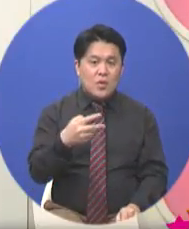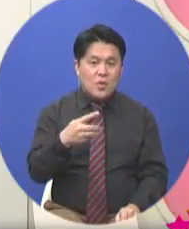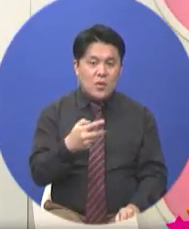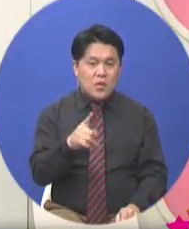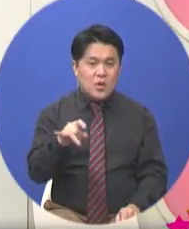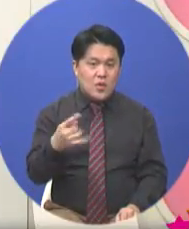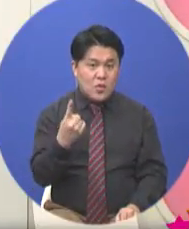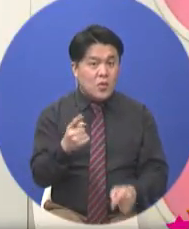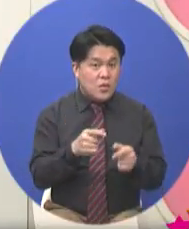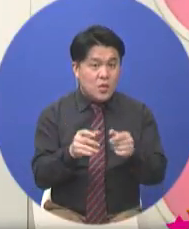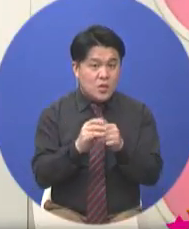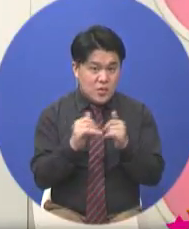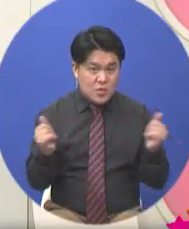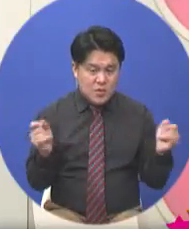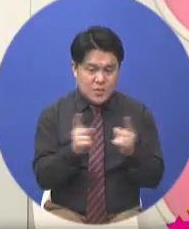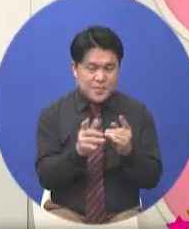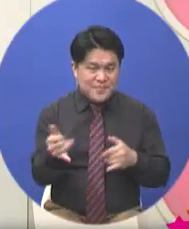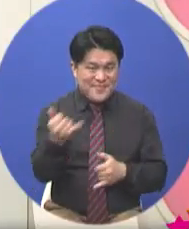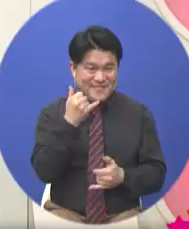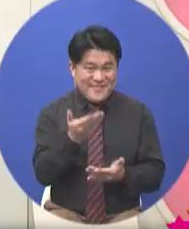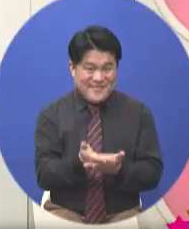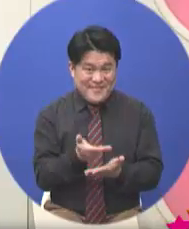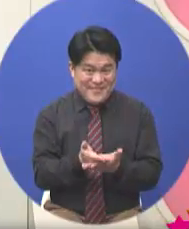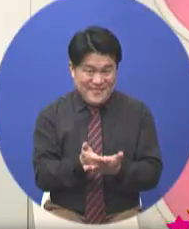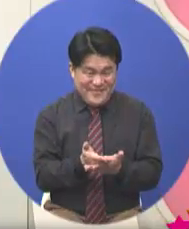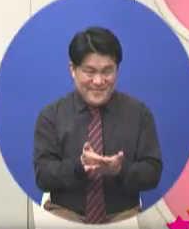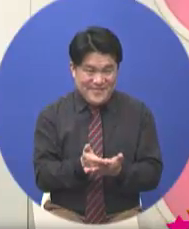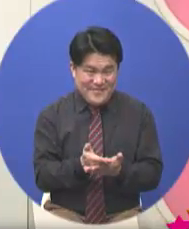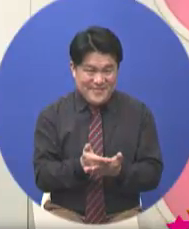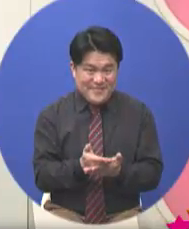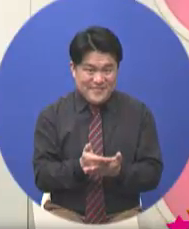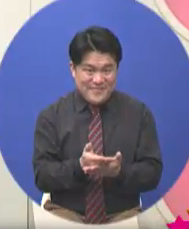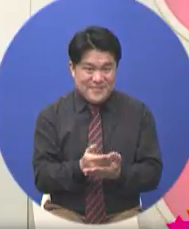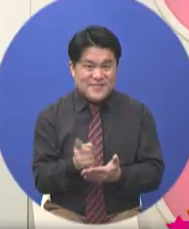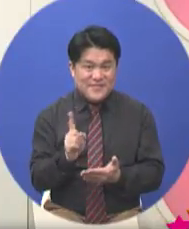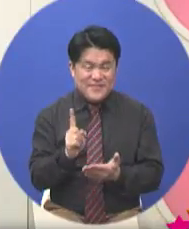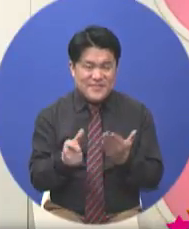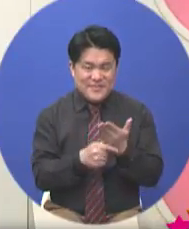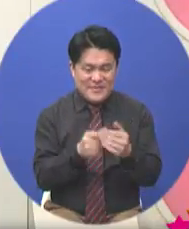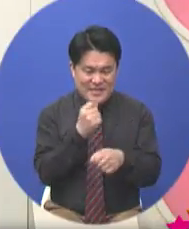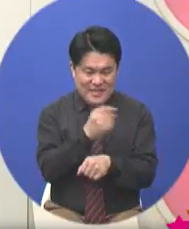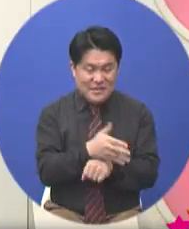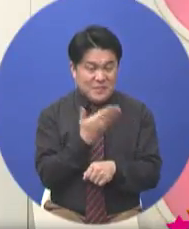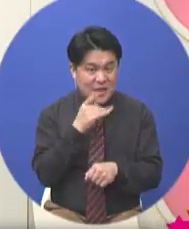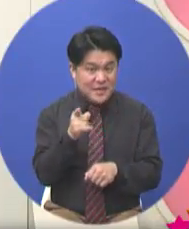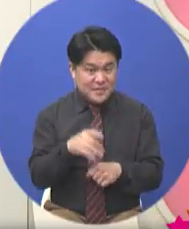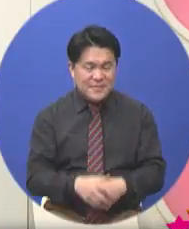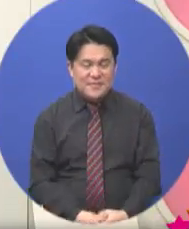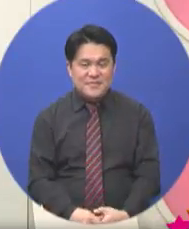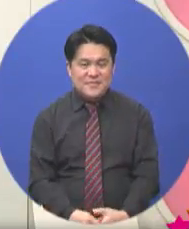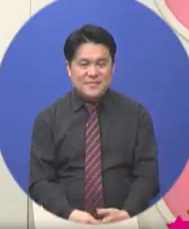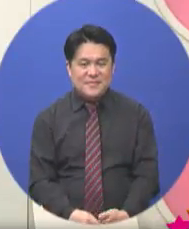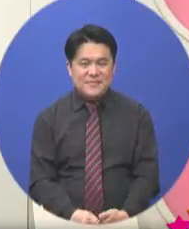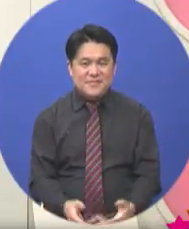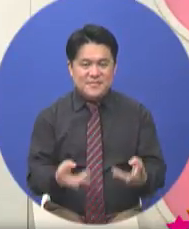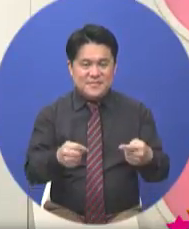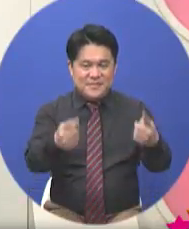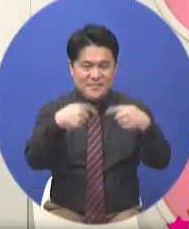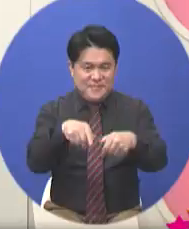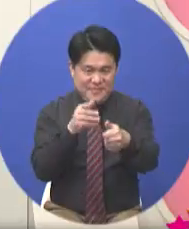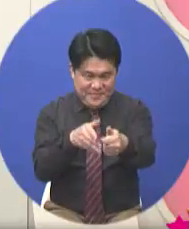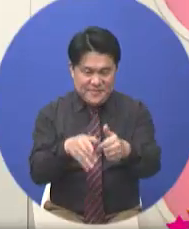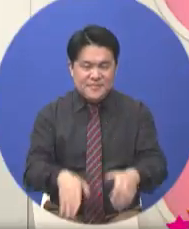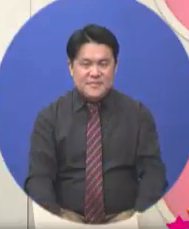상인회에 직접 연락을 주시면 함께 티켓을 구입할 수가 있습니다. 많은